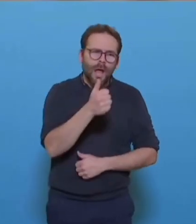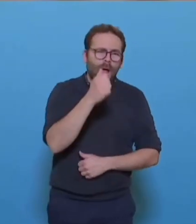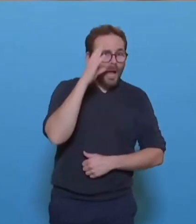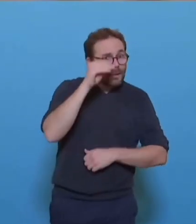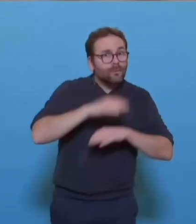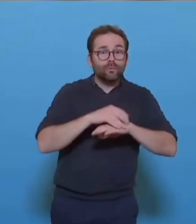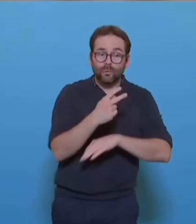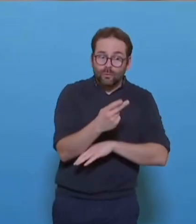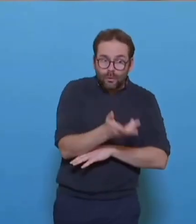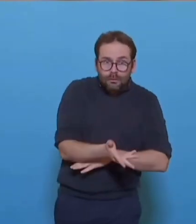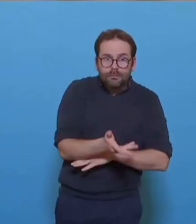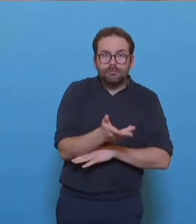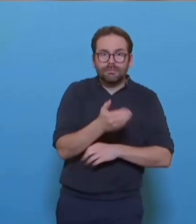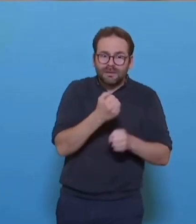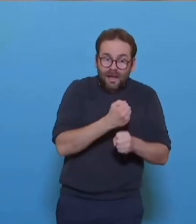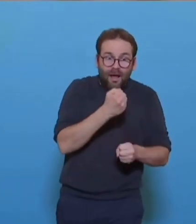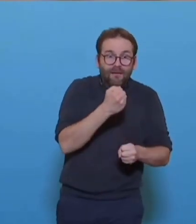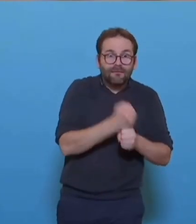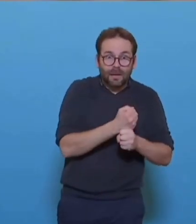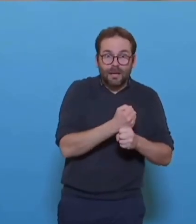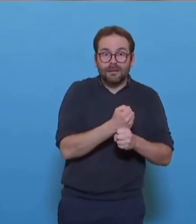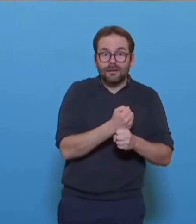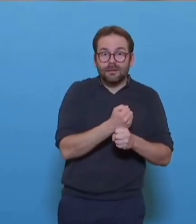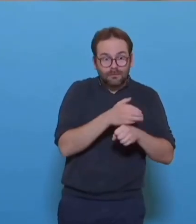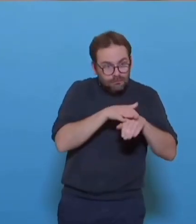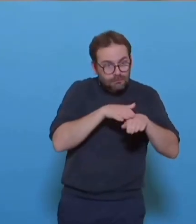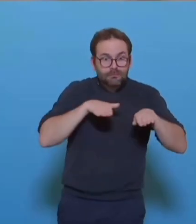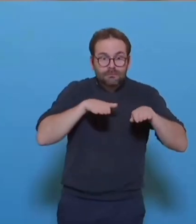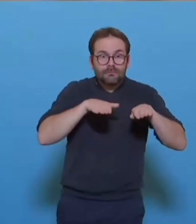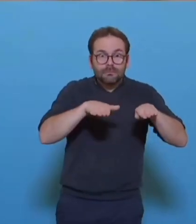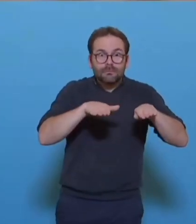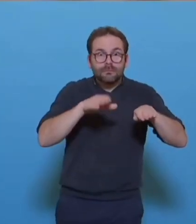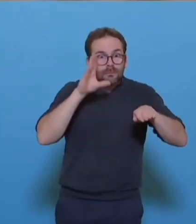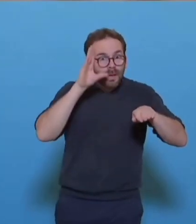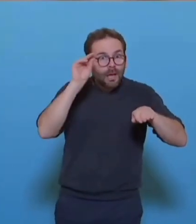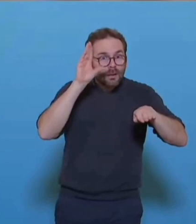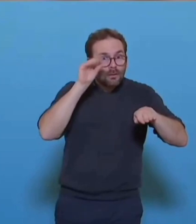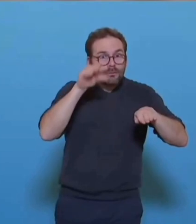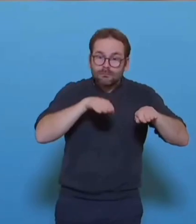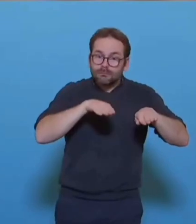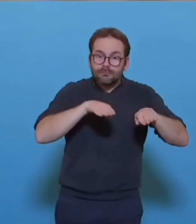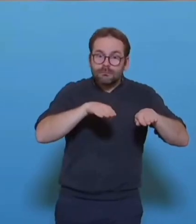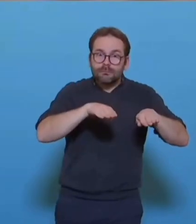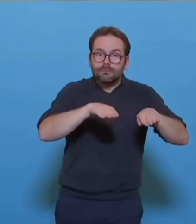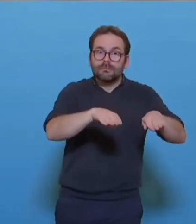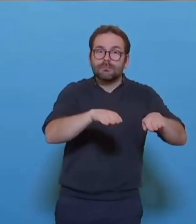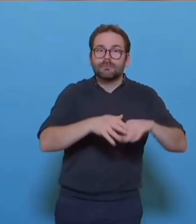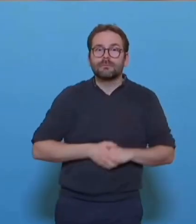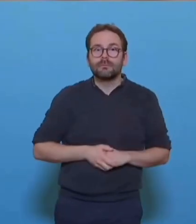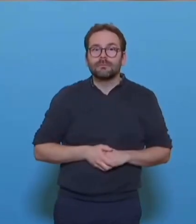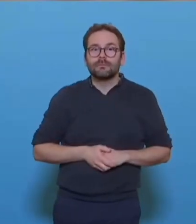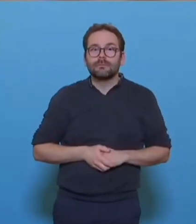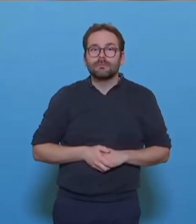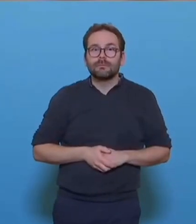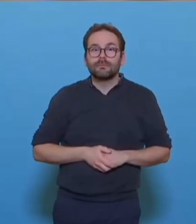2 travaille tout en continuant sa scolarité.